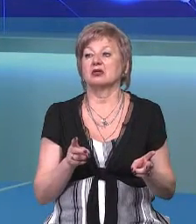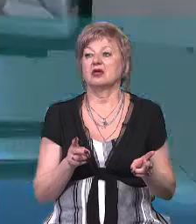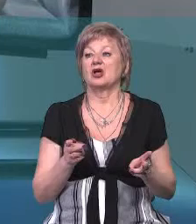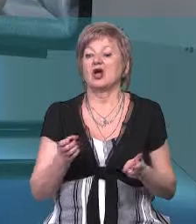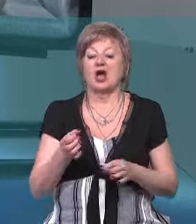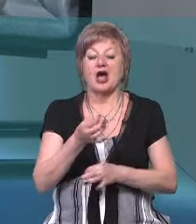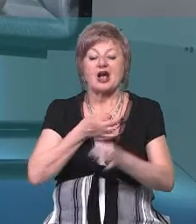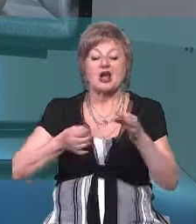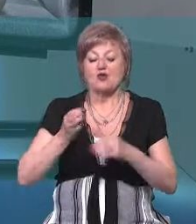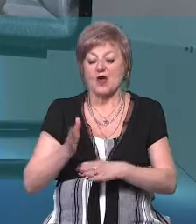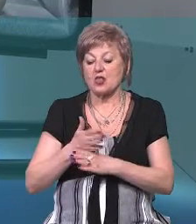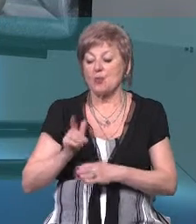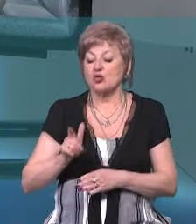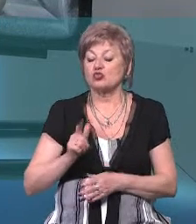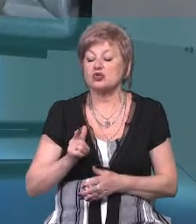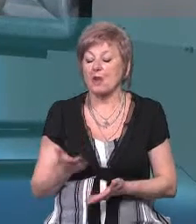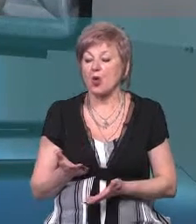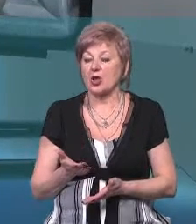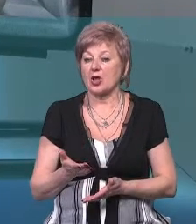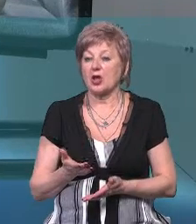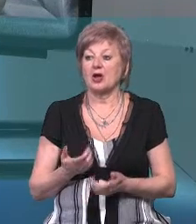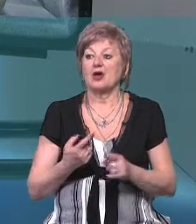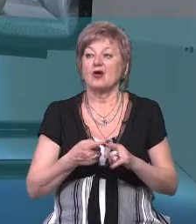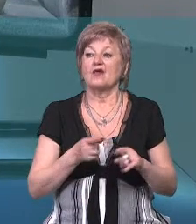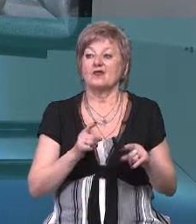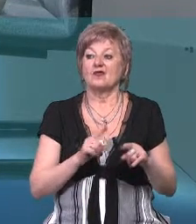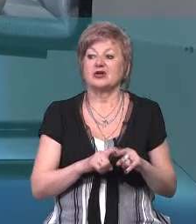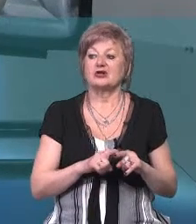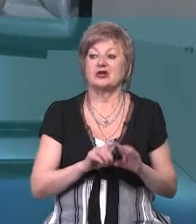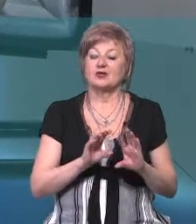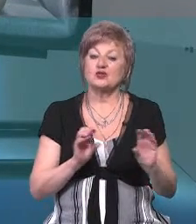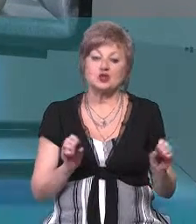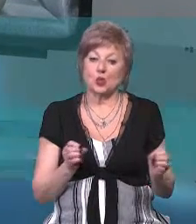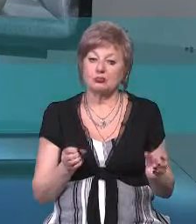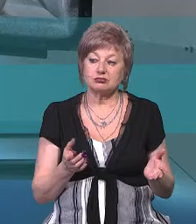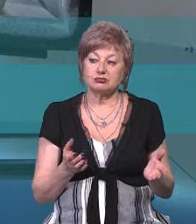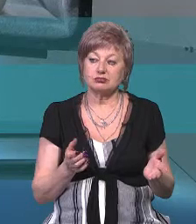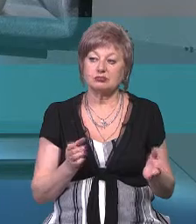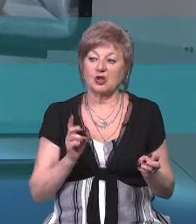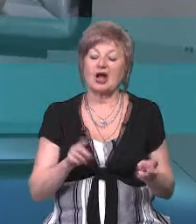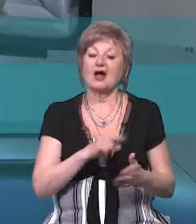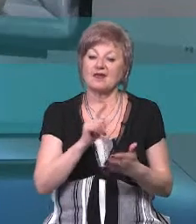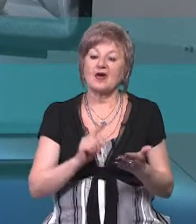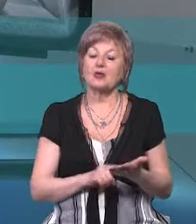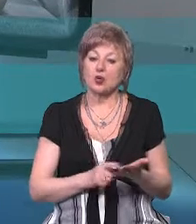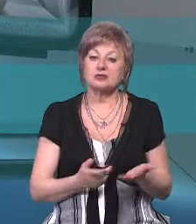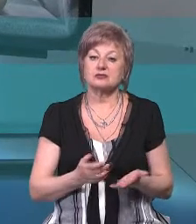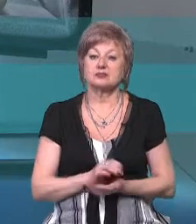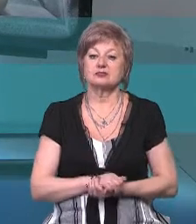розмовляти між собою тільки. Розумієте? Ось в цьому є питання, велике питання.